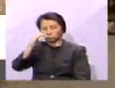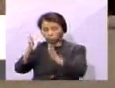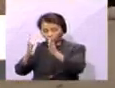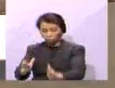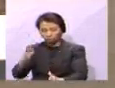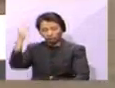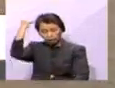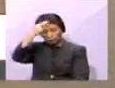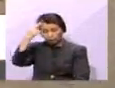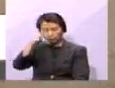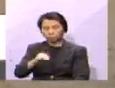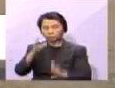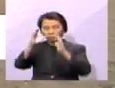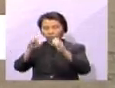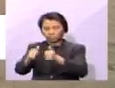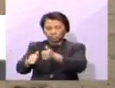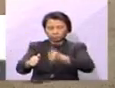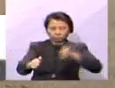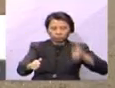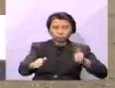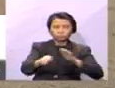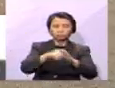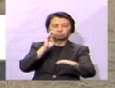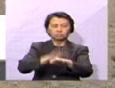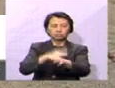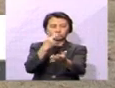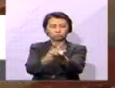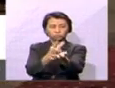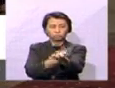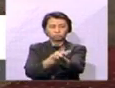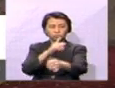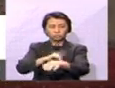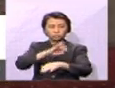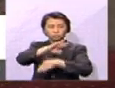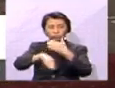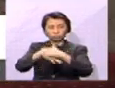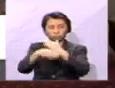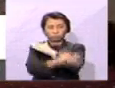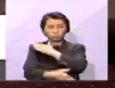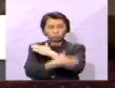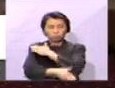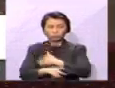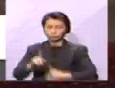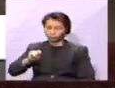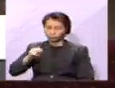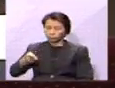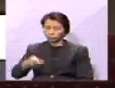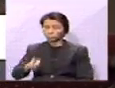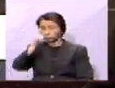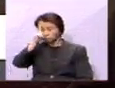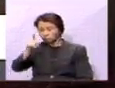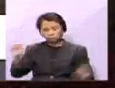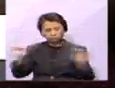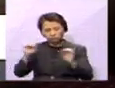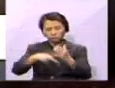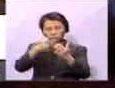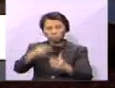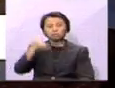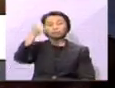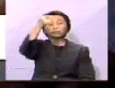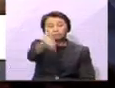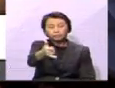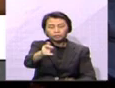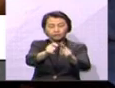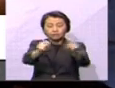serta langkah pencegahan semasa kursus Haji diada di seluruh negara th juga telah memastikan tiada program ziarah ke ladang